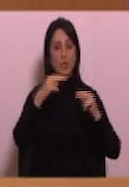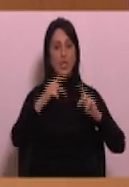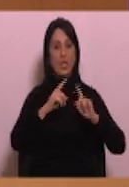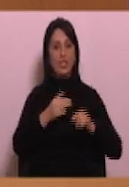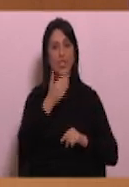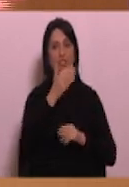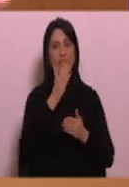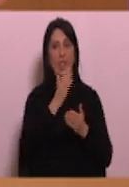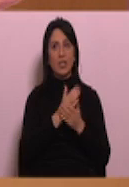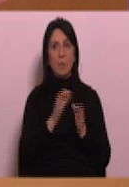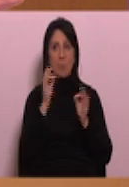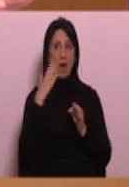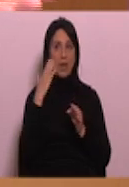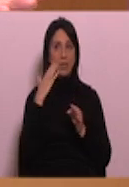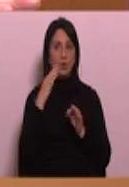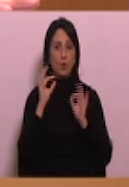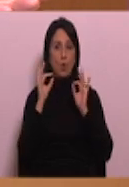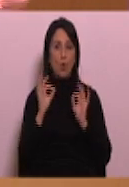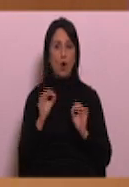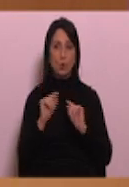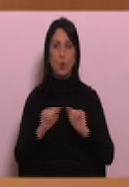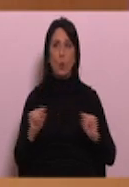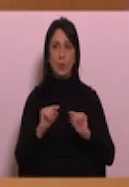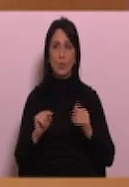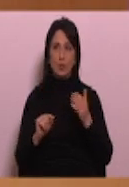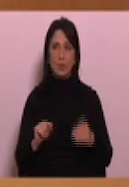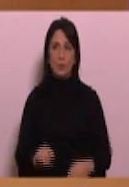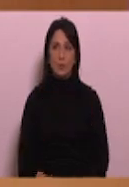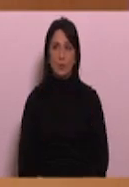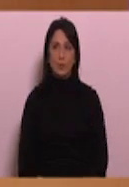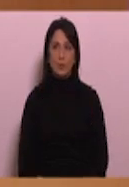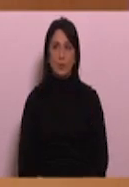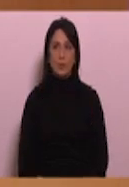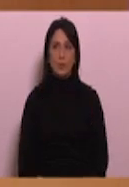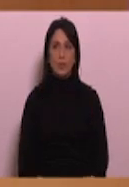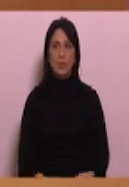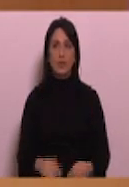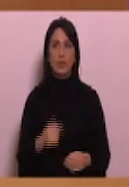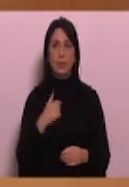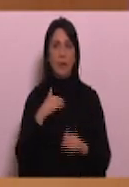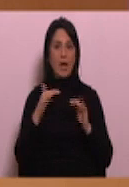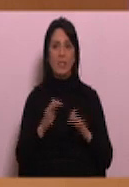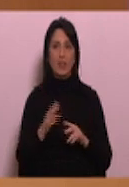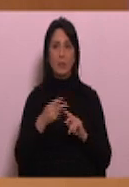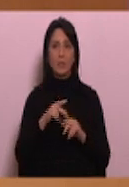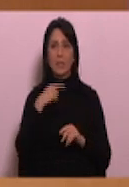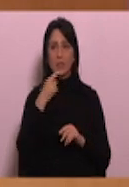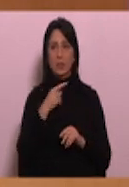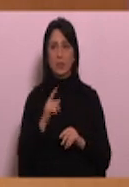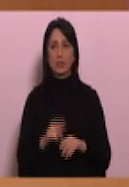რომ თქვენ ხართ მართალი. ხომ ეს არის კონსტრუქციული ოპოზიციონერობა. გადავიდეთ, მე არ დავიღლები იმის